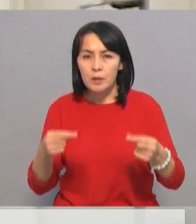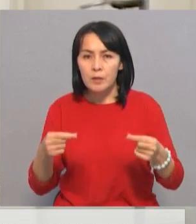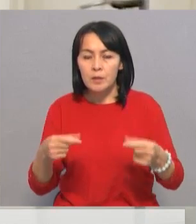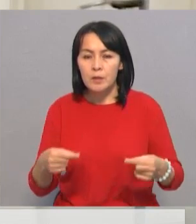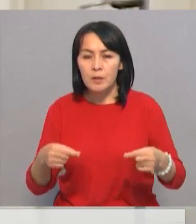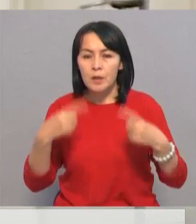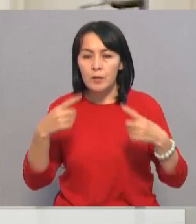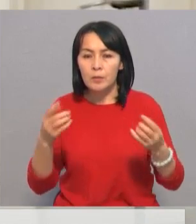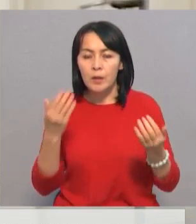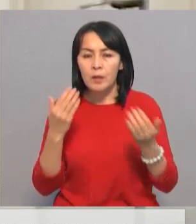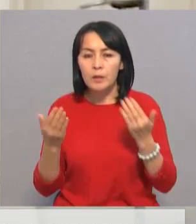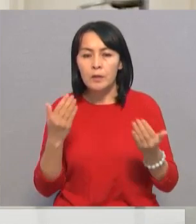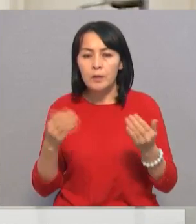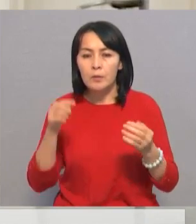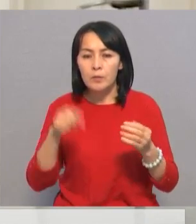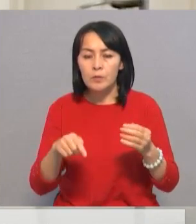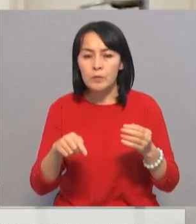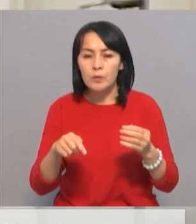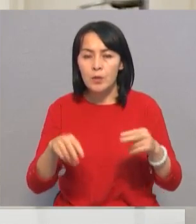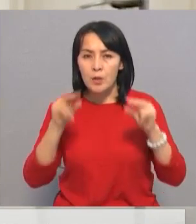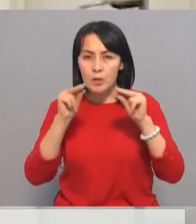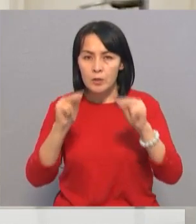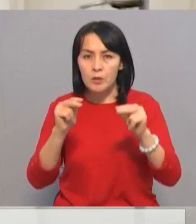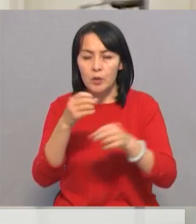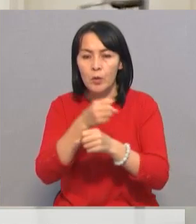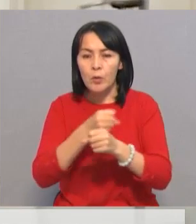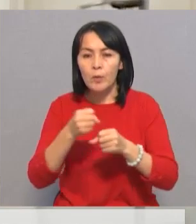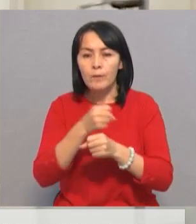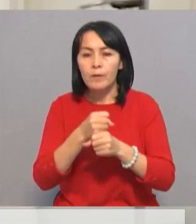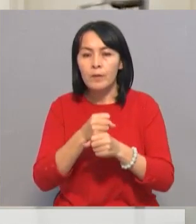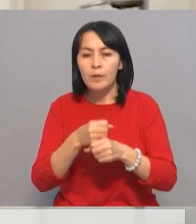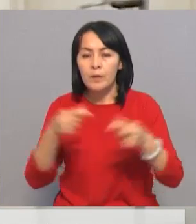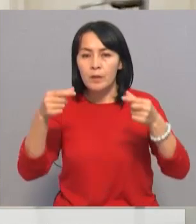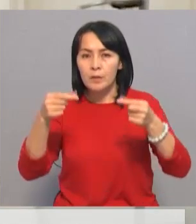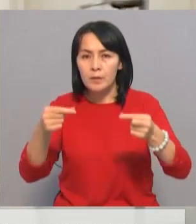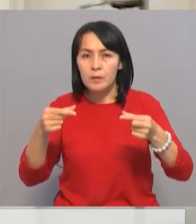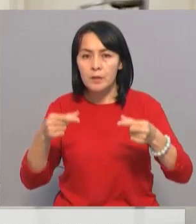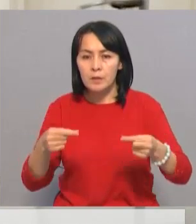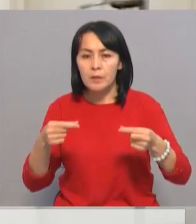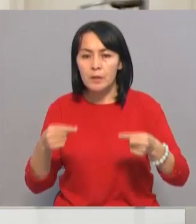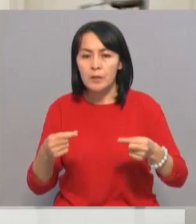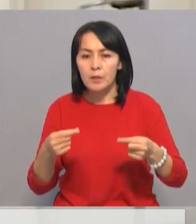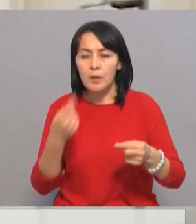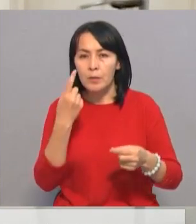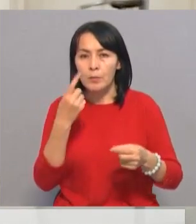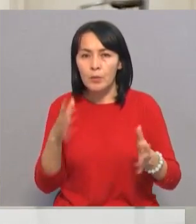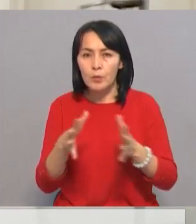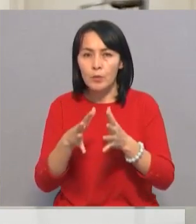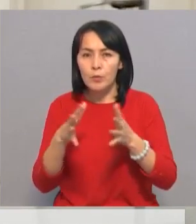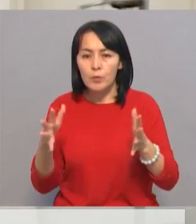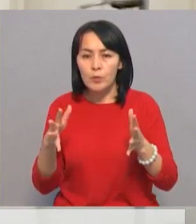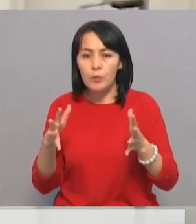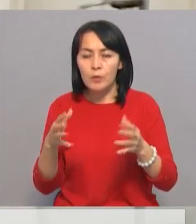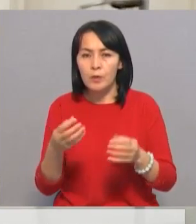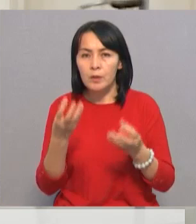болады. Ал тура осының несі, оригиналы тесігі, мысалы, мында бір үлкен тесік, артында